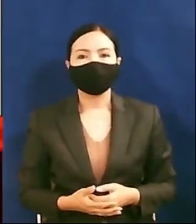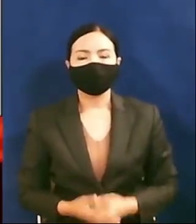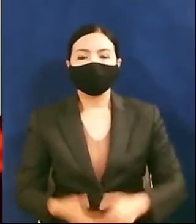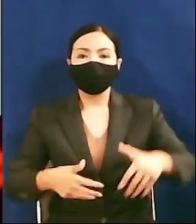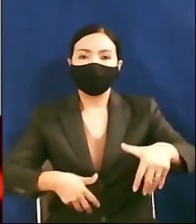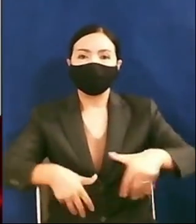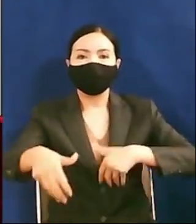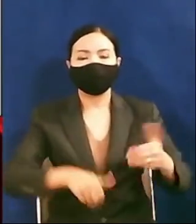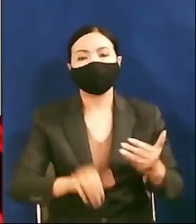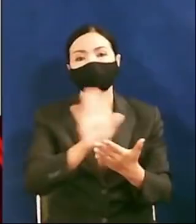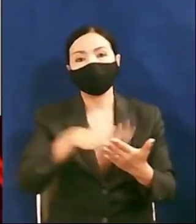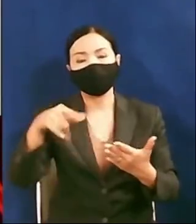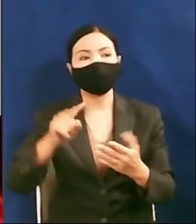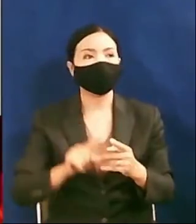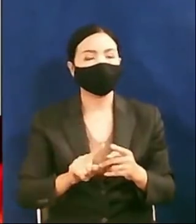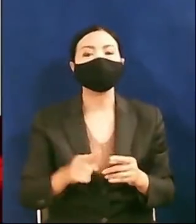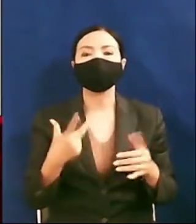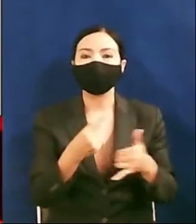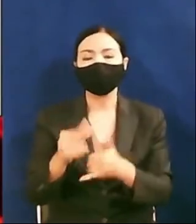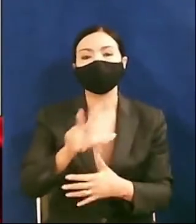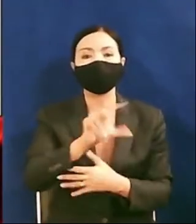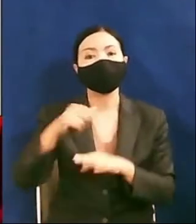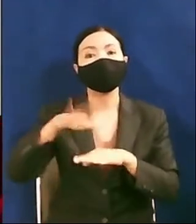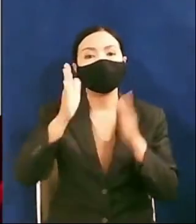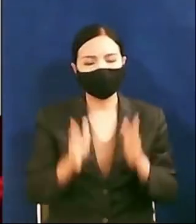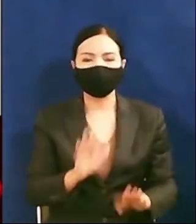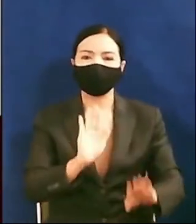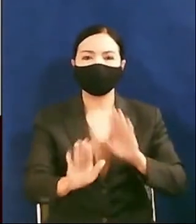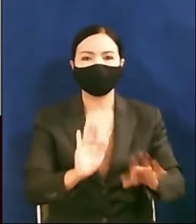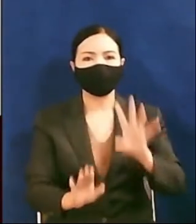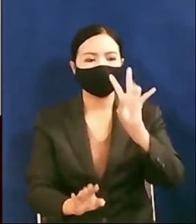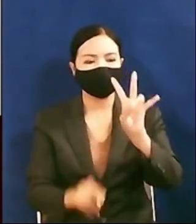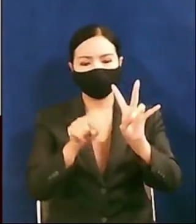ประชากรต่างชาติที่ฉีด 300,000 กว่ารายเนี่ยคิดเป็น 7% นะครับ